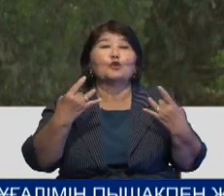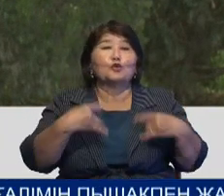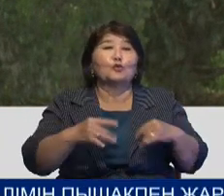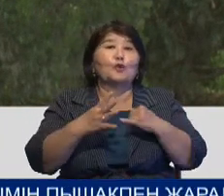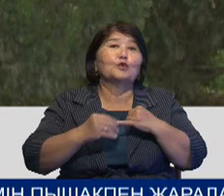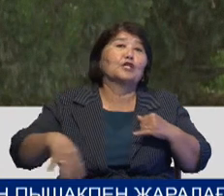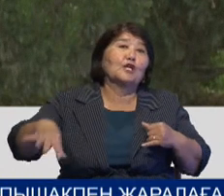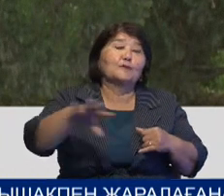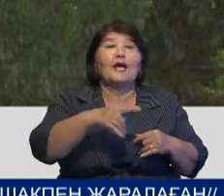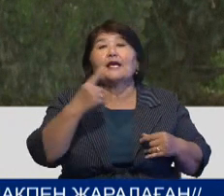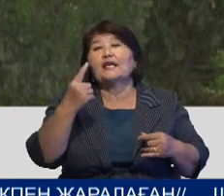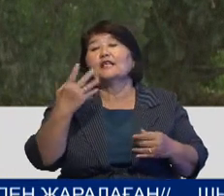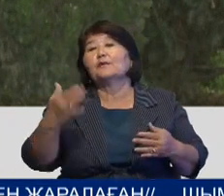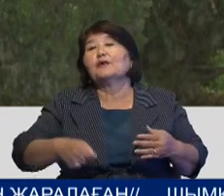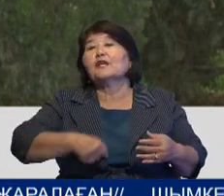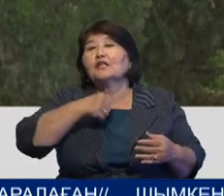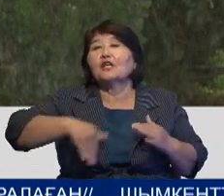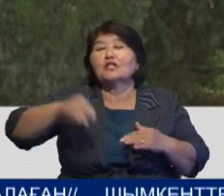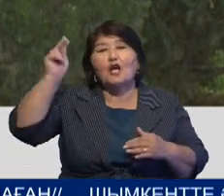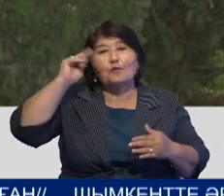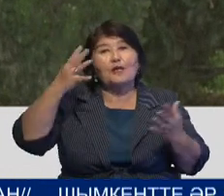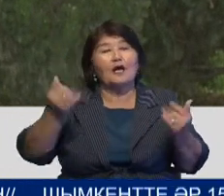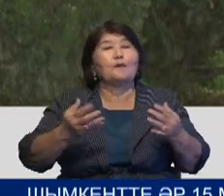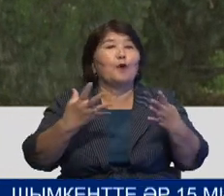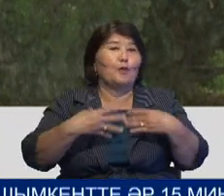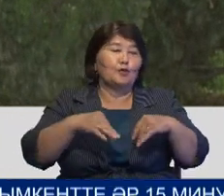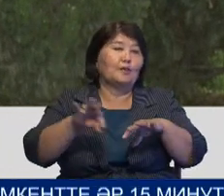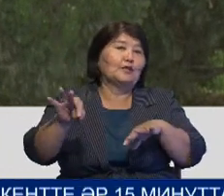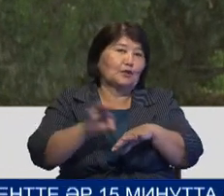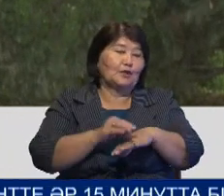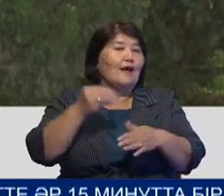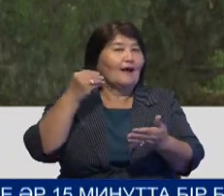өлкесі болса, енді бірі ер жеткен, білім алған, отбасын құрған